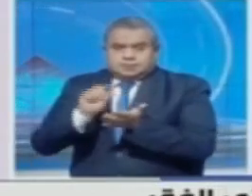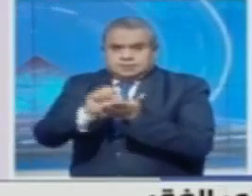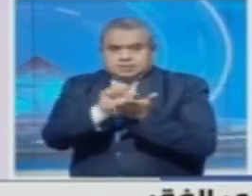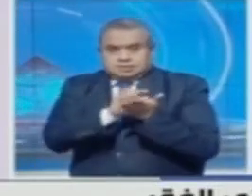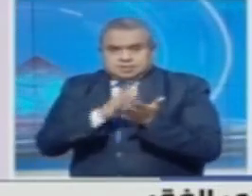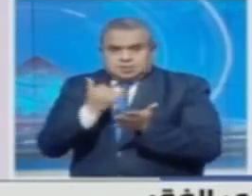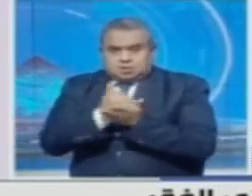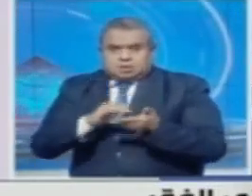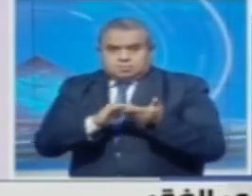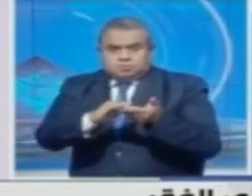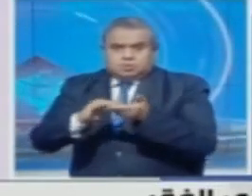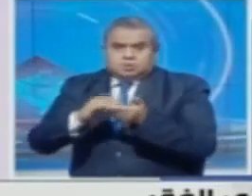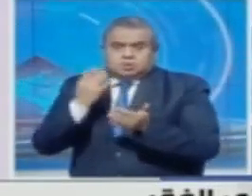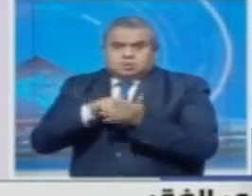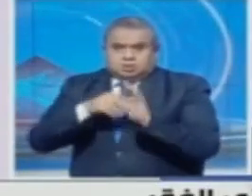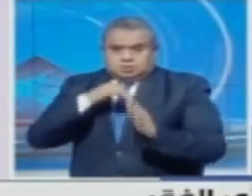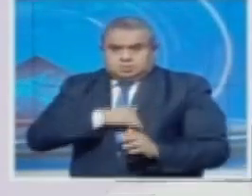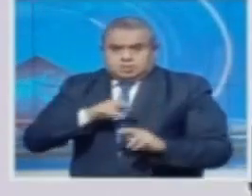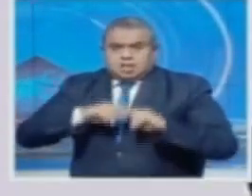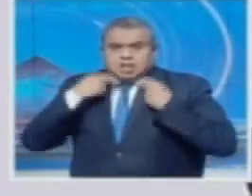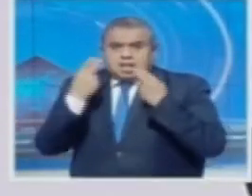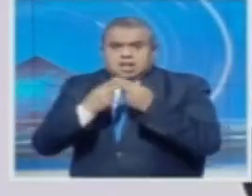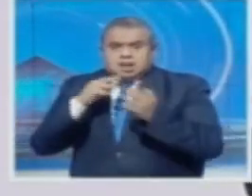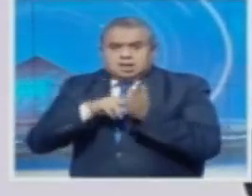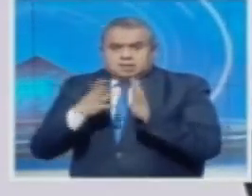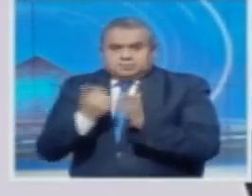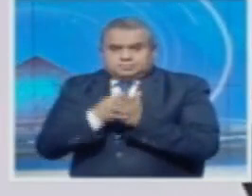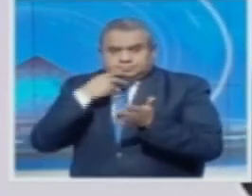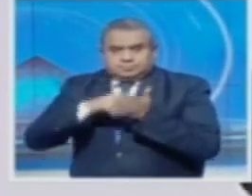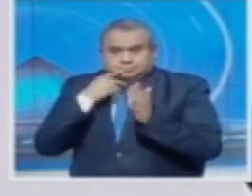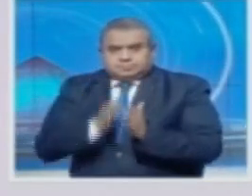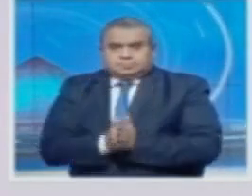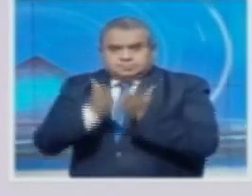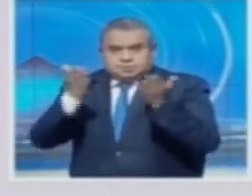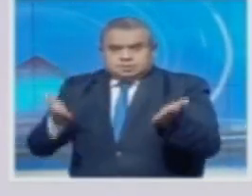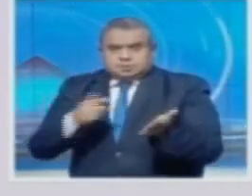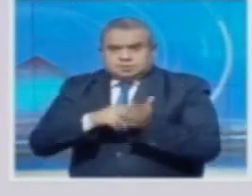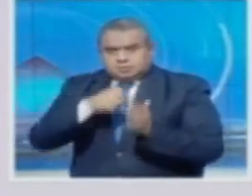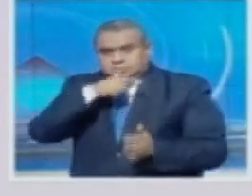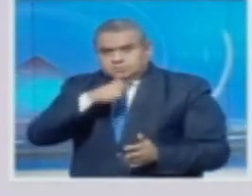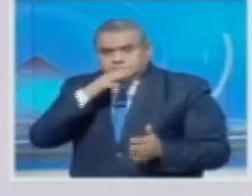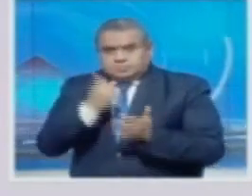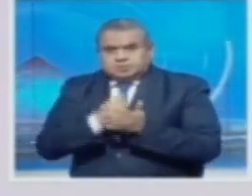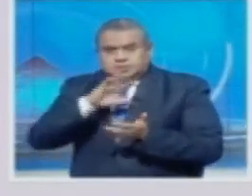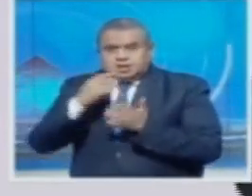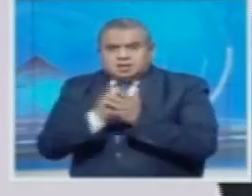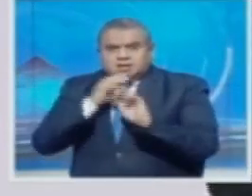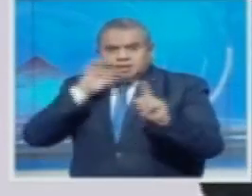أجندة من هنا لنهاية العالم نوضح فيها ما هو سوف نقوم